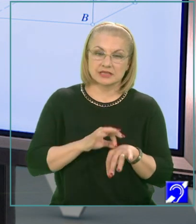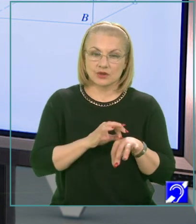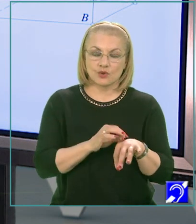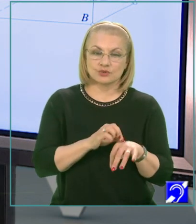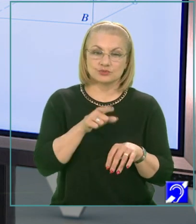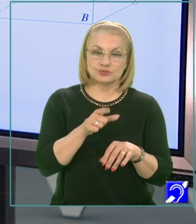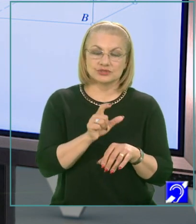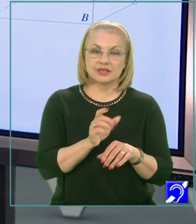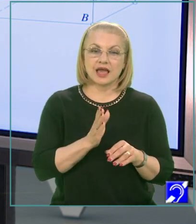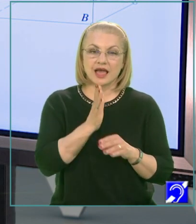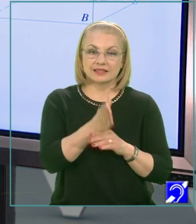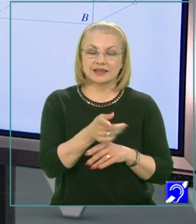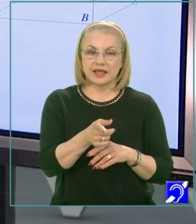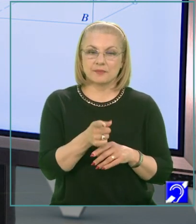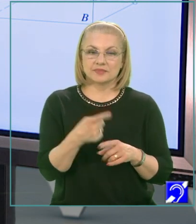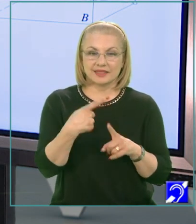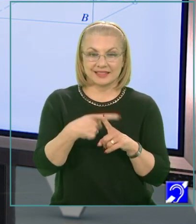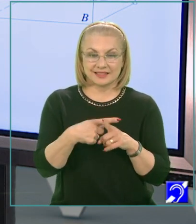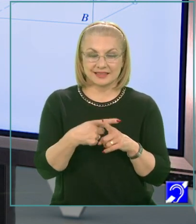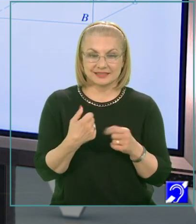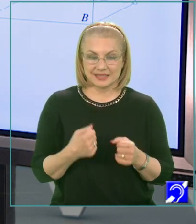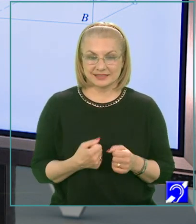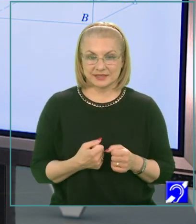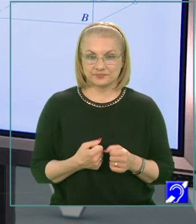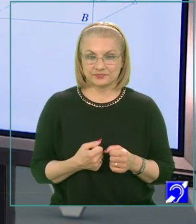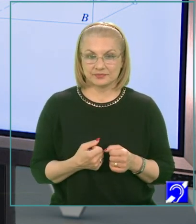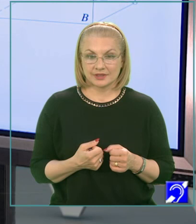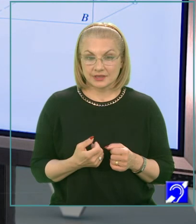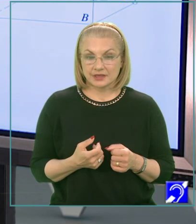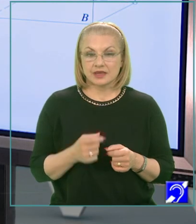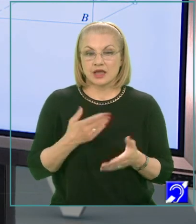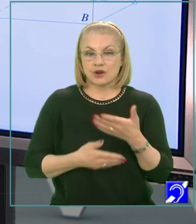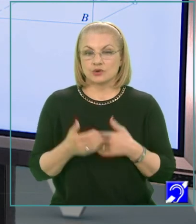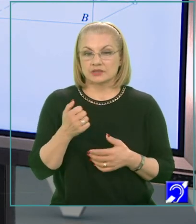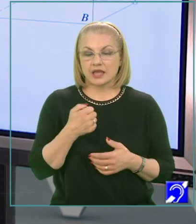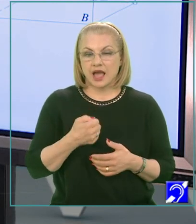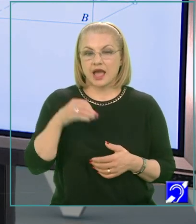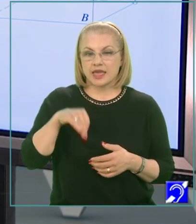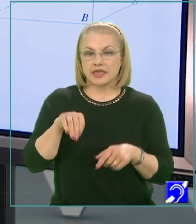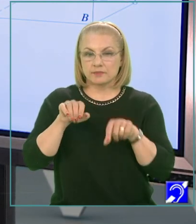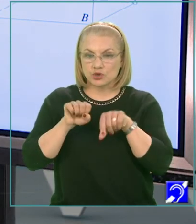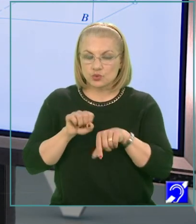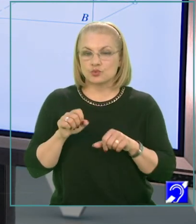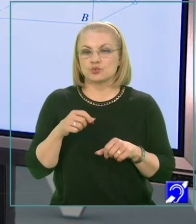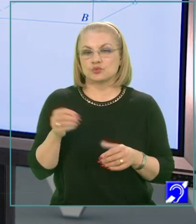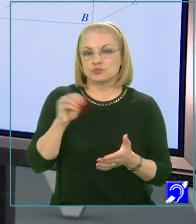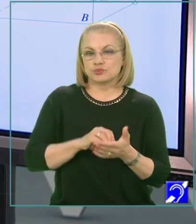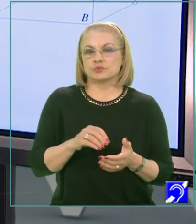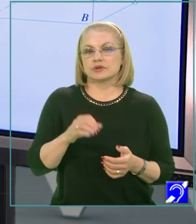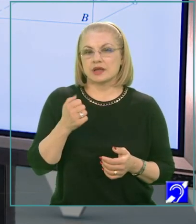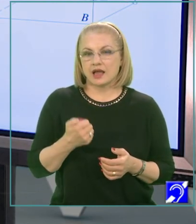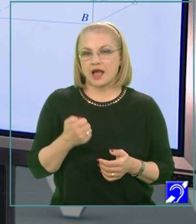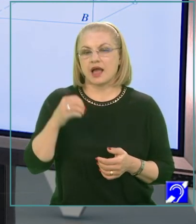dreaptă de intersecție pe care noi o căutăm. Și dacă în loc de AMQ o să scriem